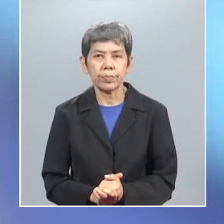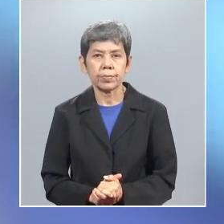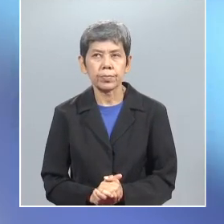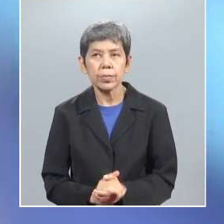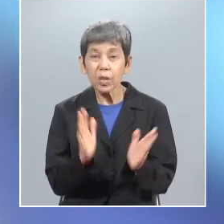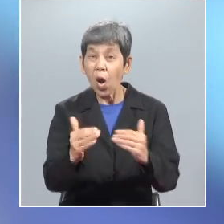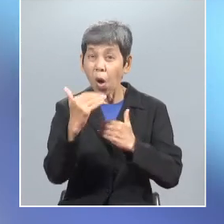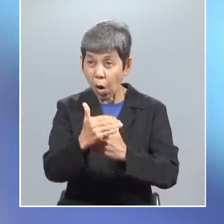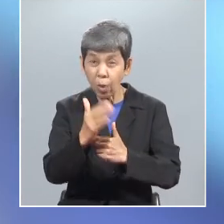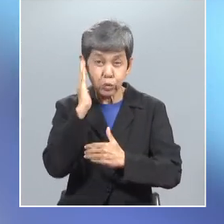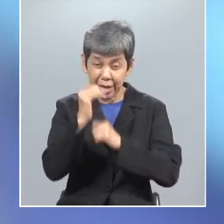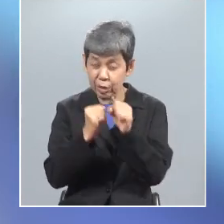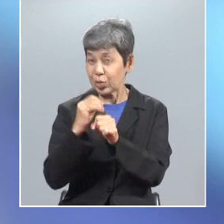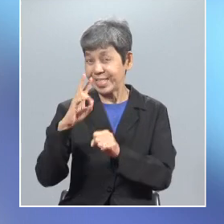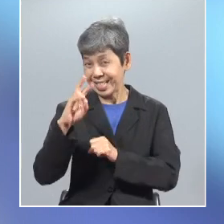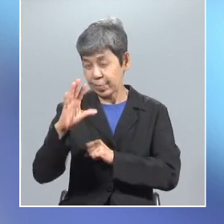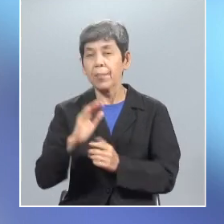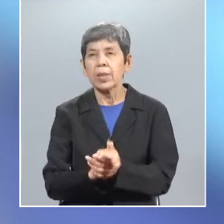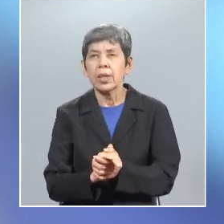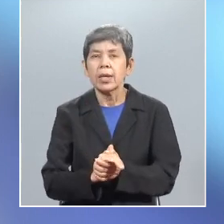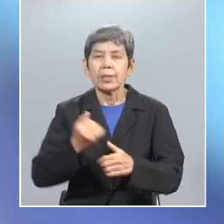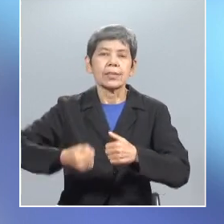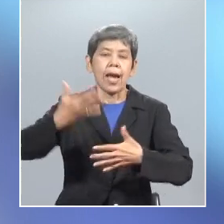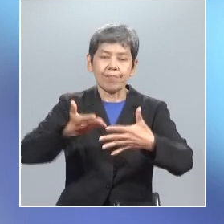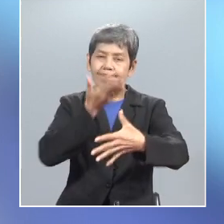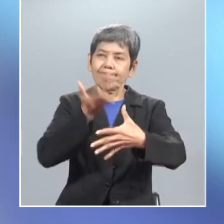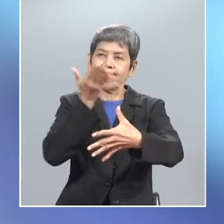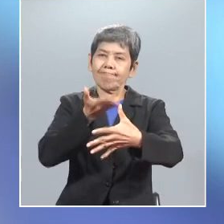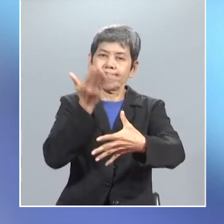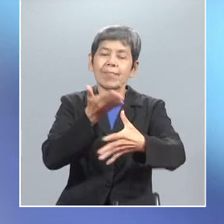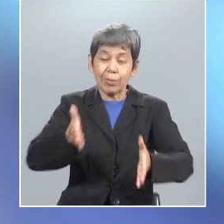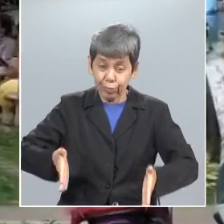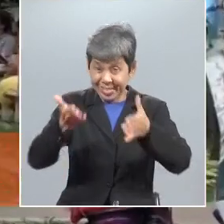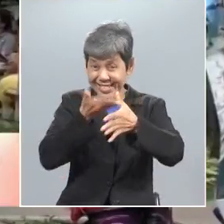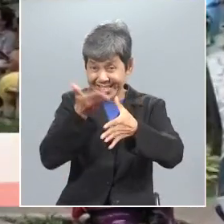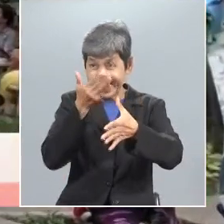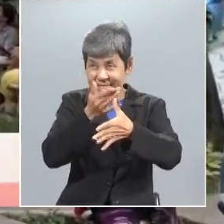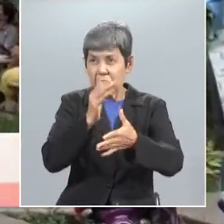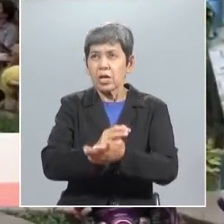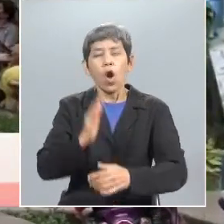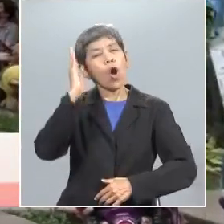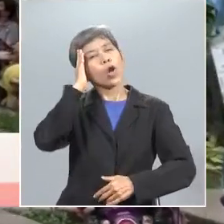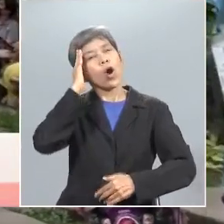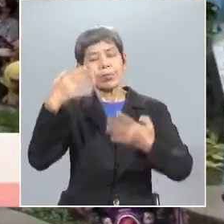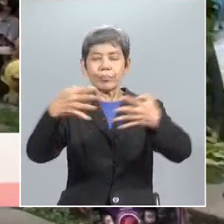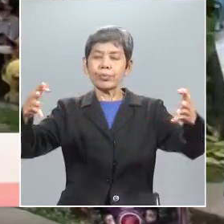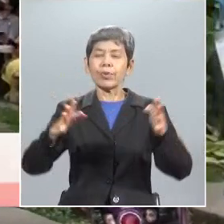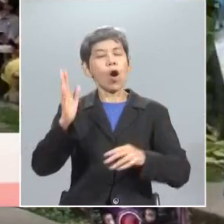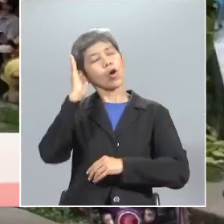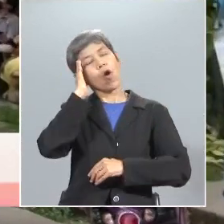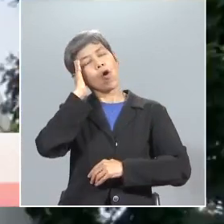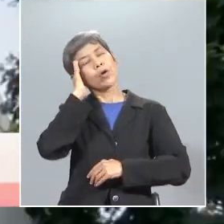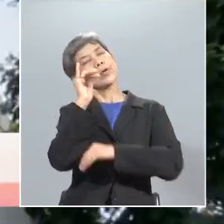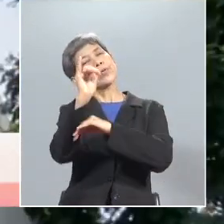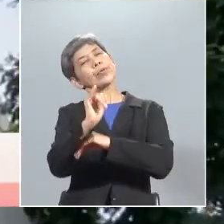เราก็จะไม่ทำ ห้องที่ชายวัย75ปีอยู่ก็คือที่ชั้น5บนสุดของตึกนะคะแล้วก็ชอบมานอนที่ระเบียงทางลูกบอกว่